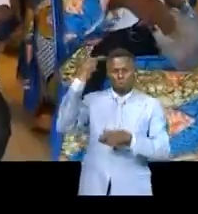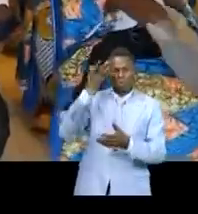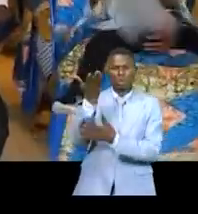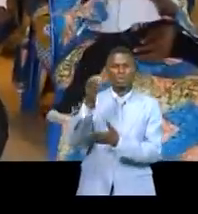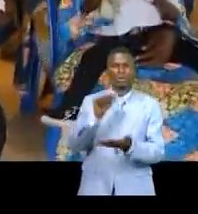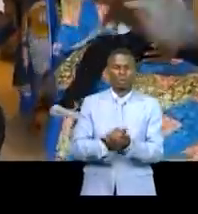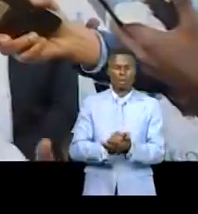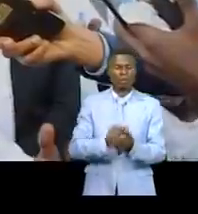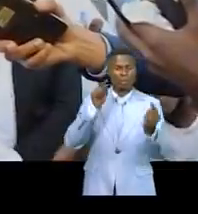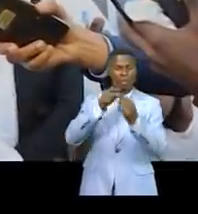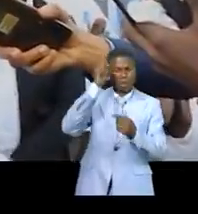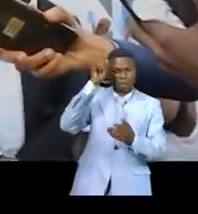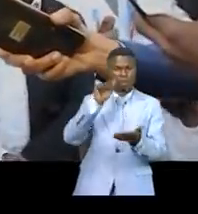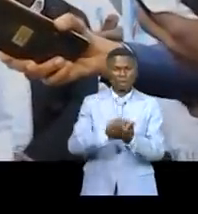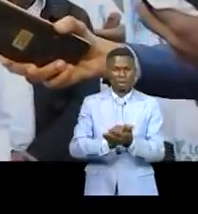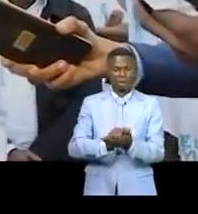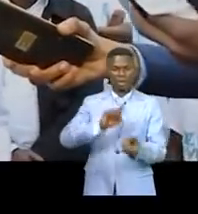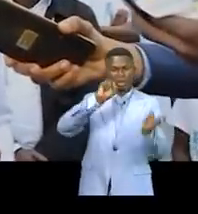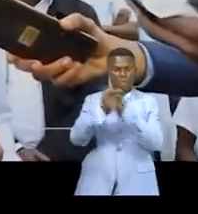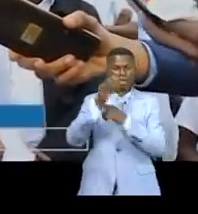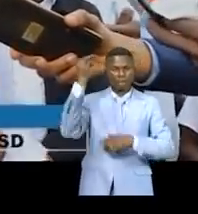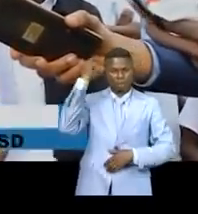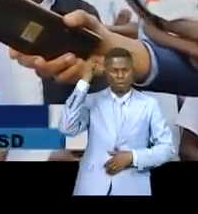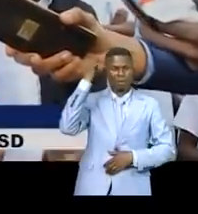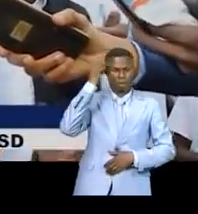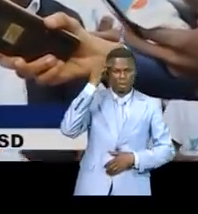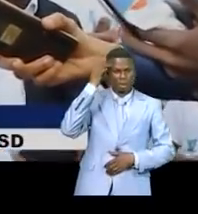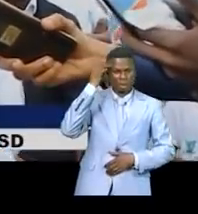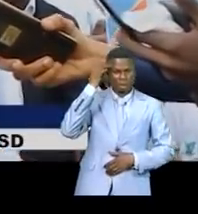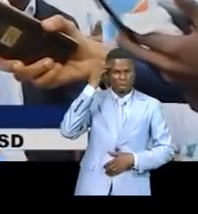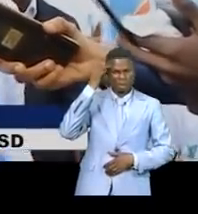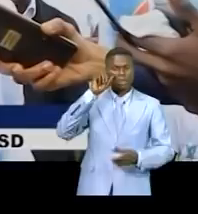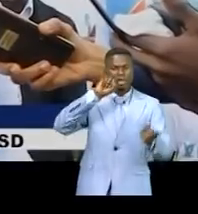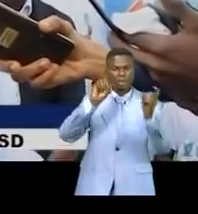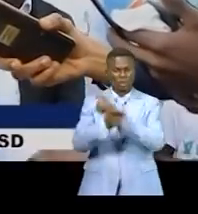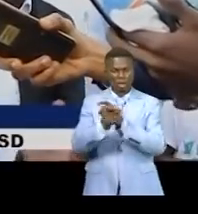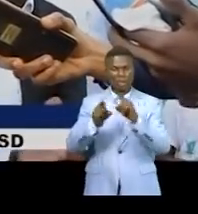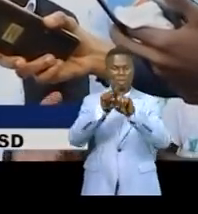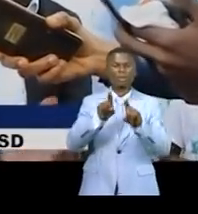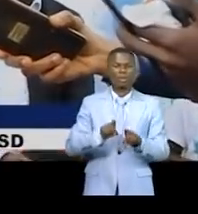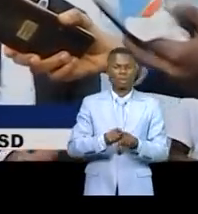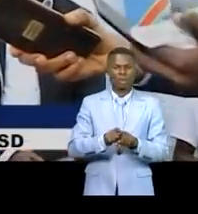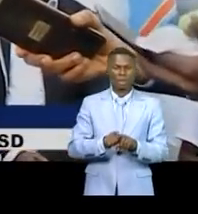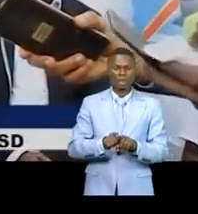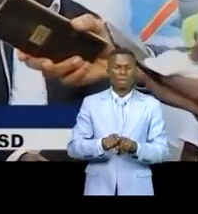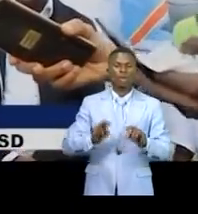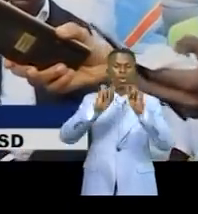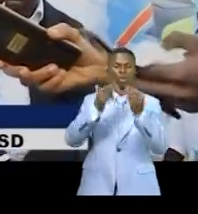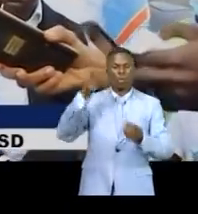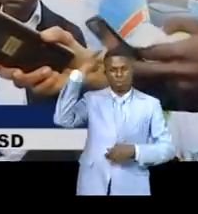message principal que nous donnons, c'est le changement des mentalités, c'est le changement, n'est-ce pas, une nouvelle classe